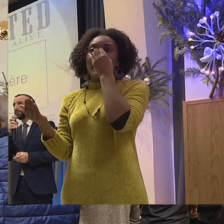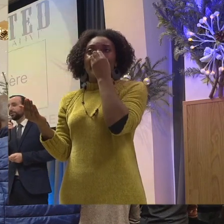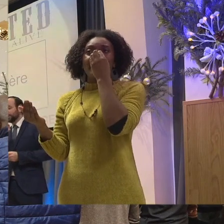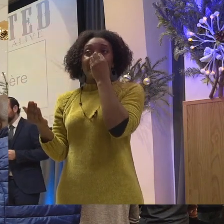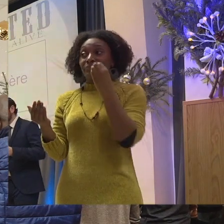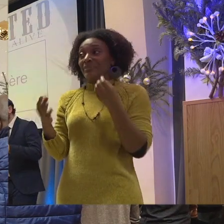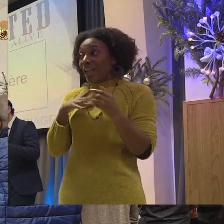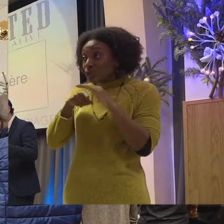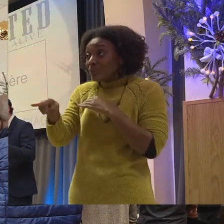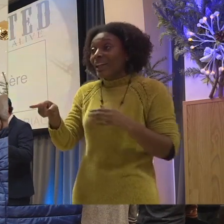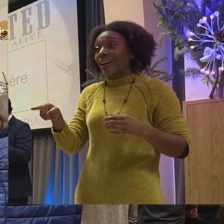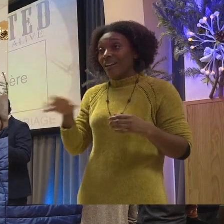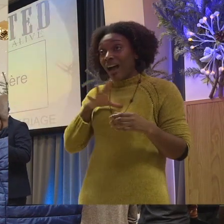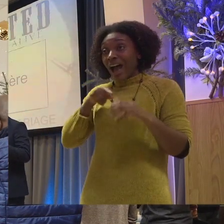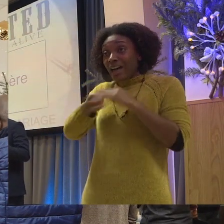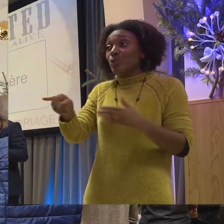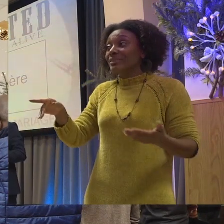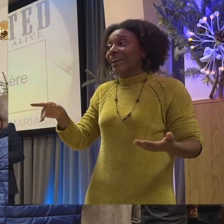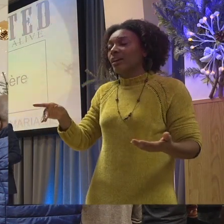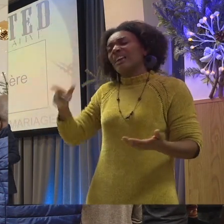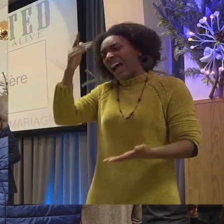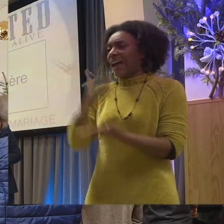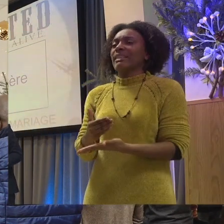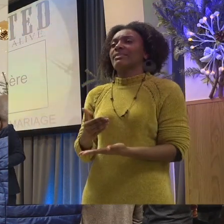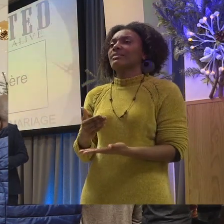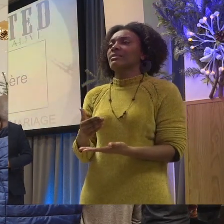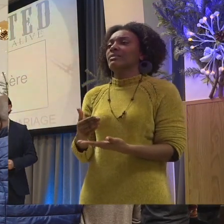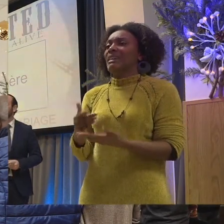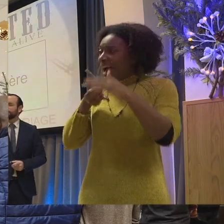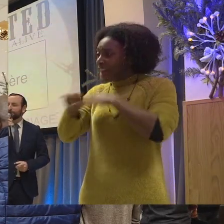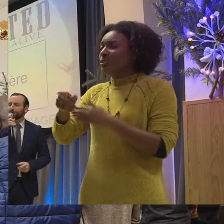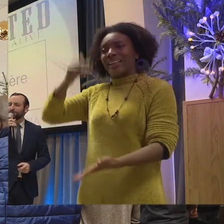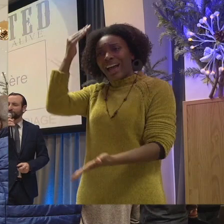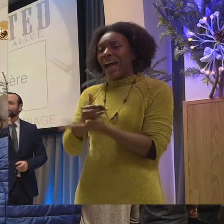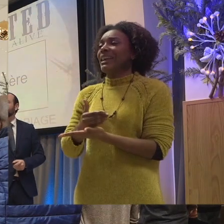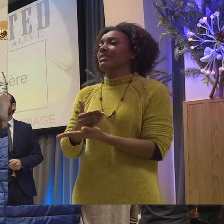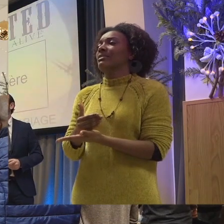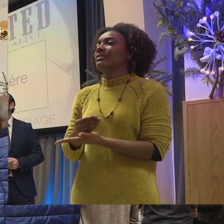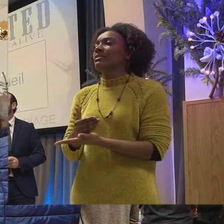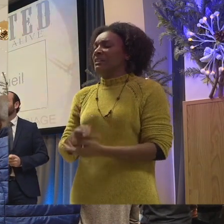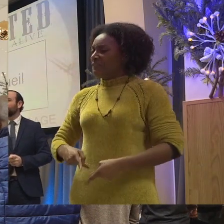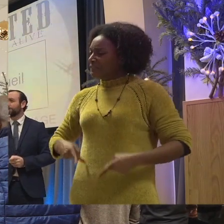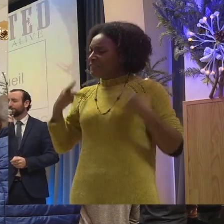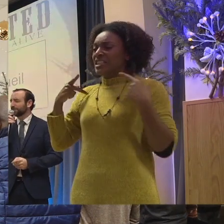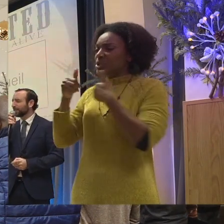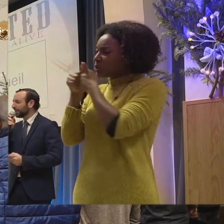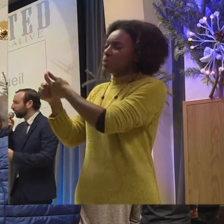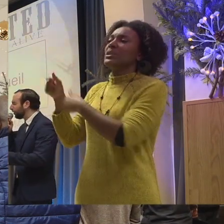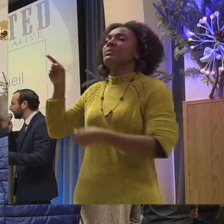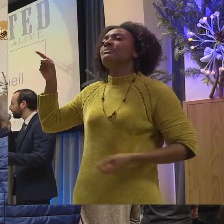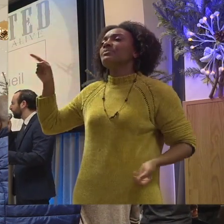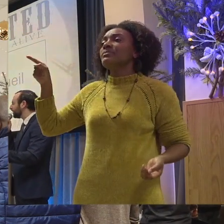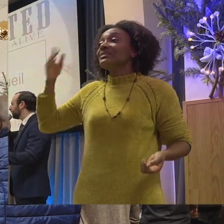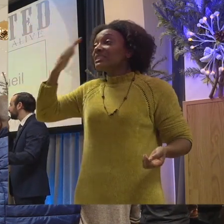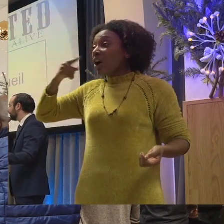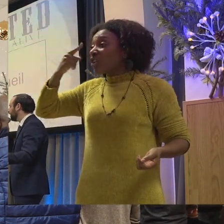dans l'adultère, Seigneur, je te prie afin qu'il cesse ses pratiques, mon Dieu. et qu'ils puissent avoir une vie conforme à ta parole, Seigneur. Si quelqu'un est dans